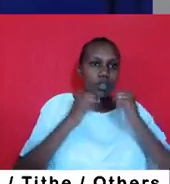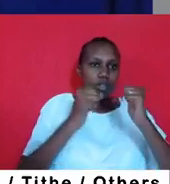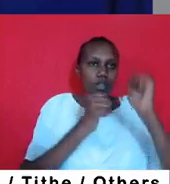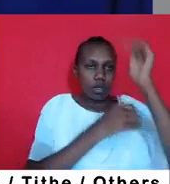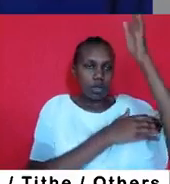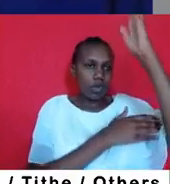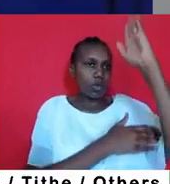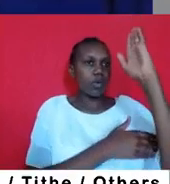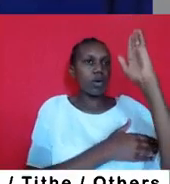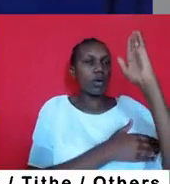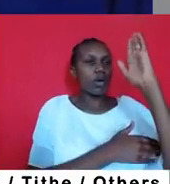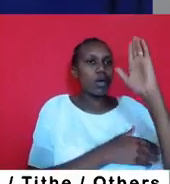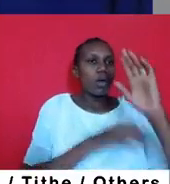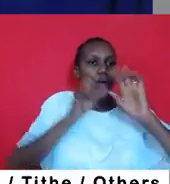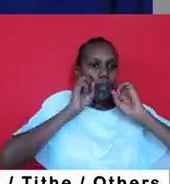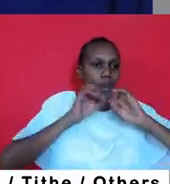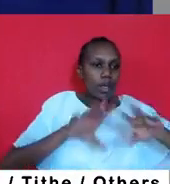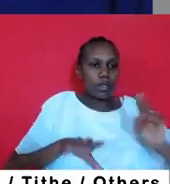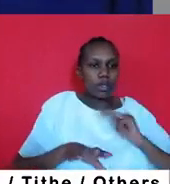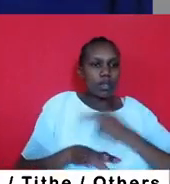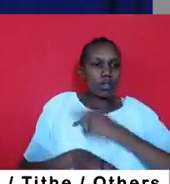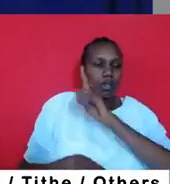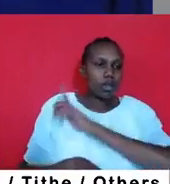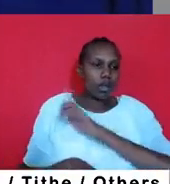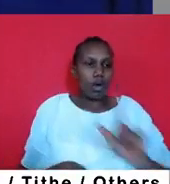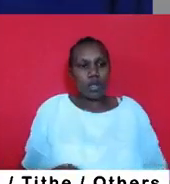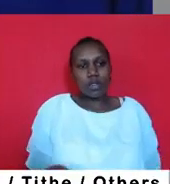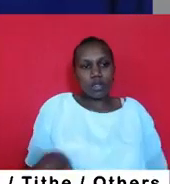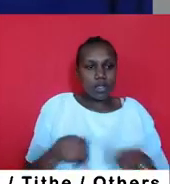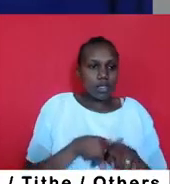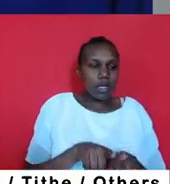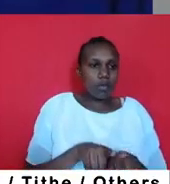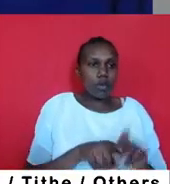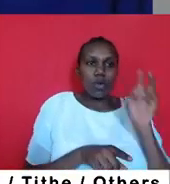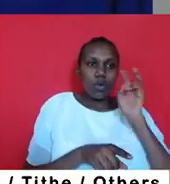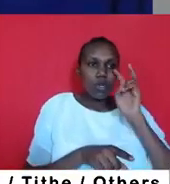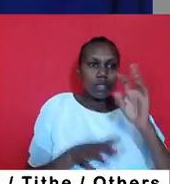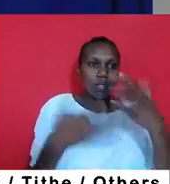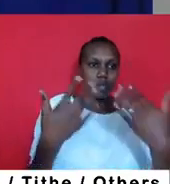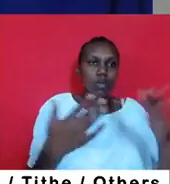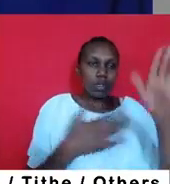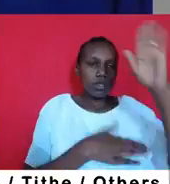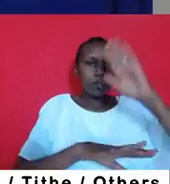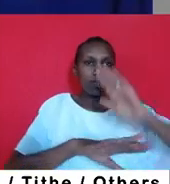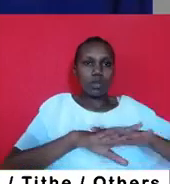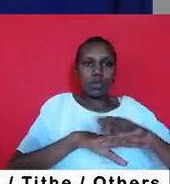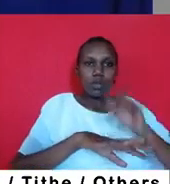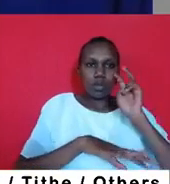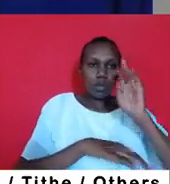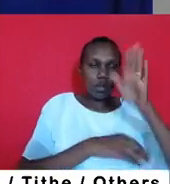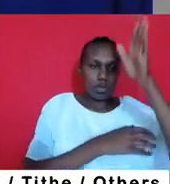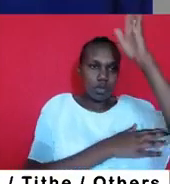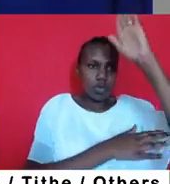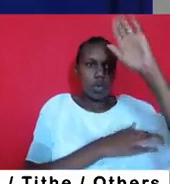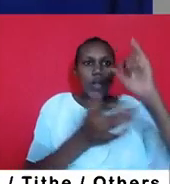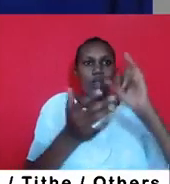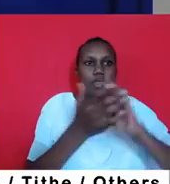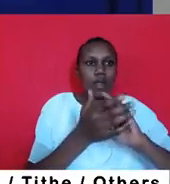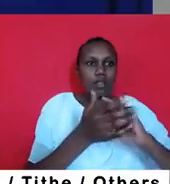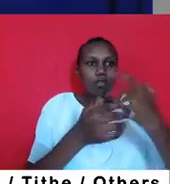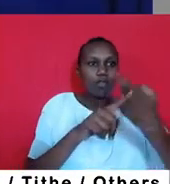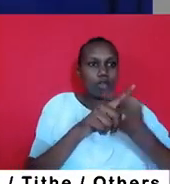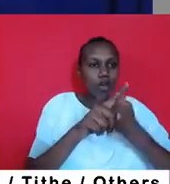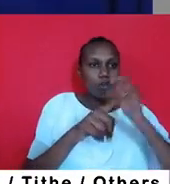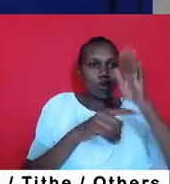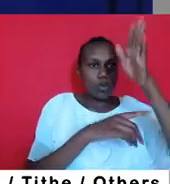yako. Tubariki Bwana na kipawa cha kuona uwepo wako na uzuri wako, ili kutokana na